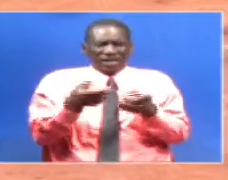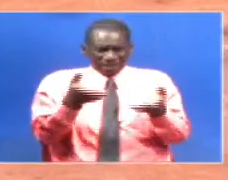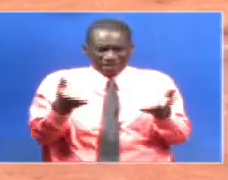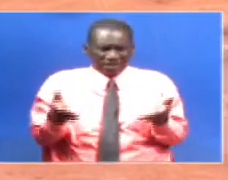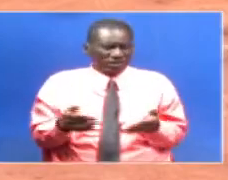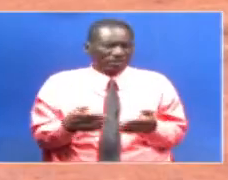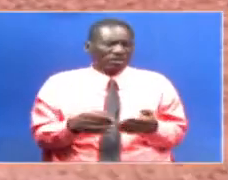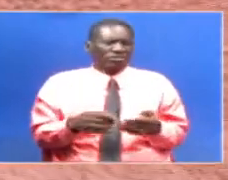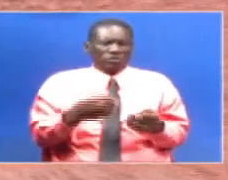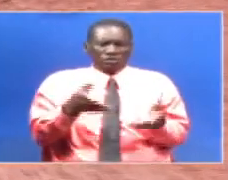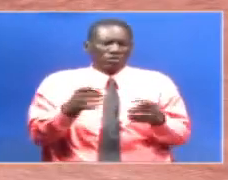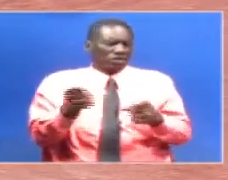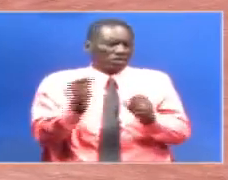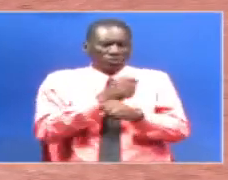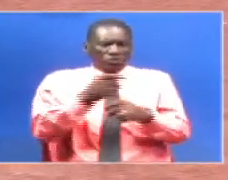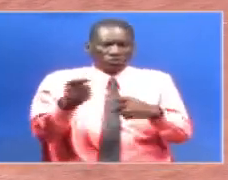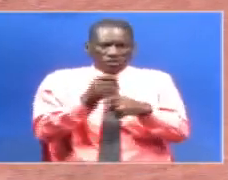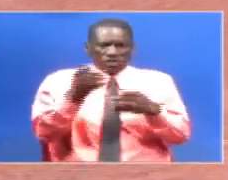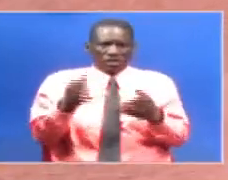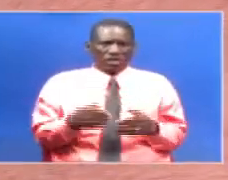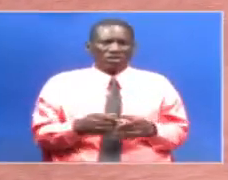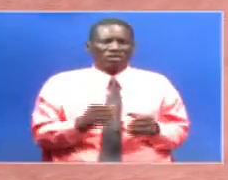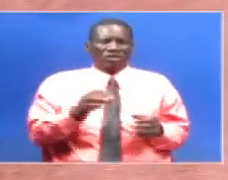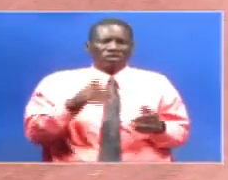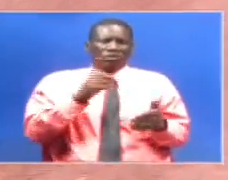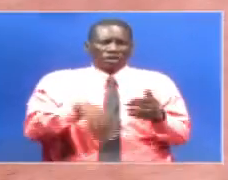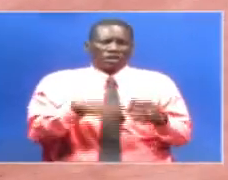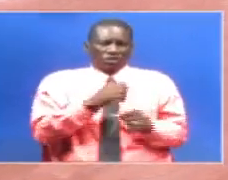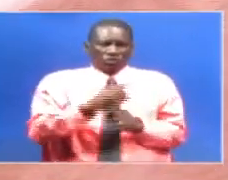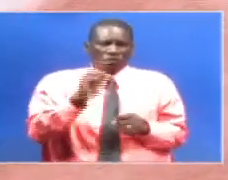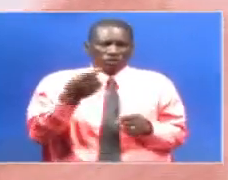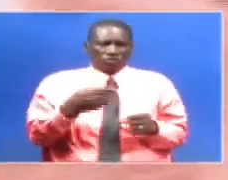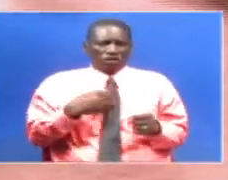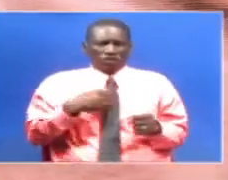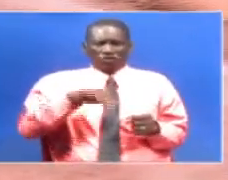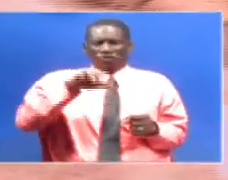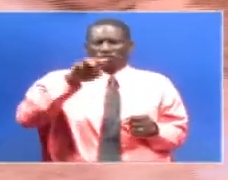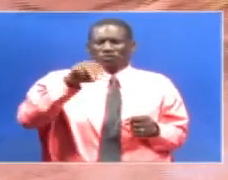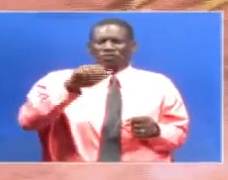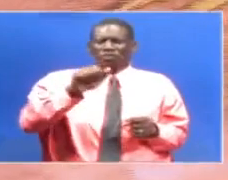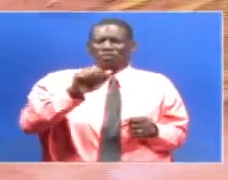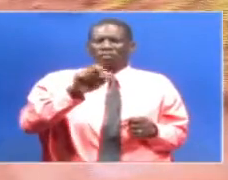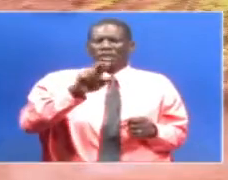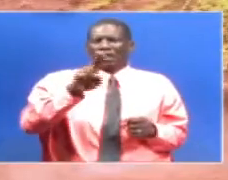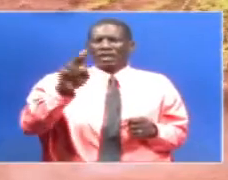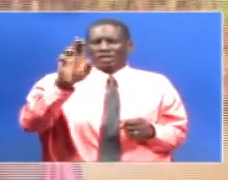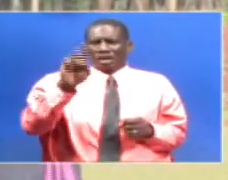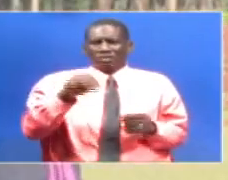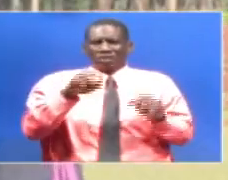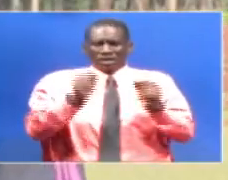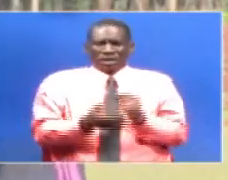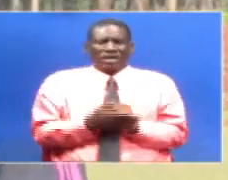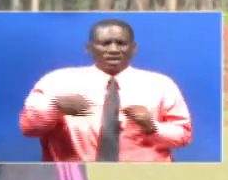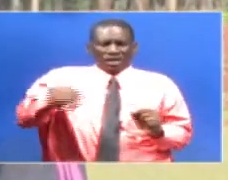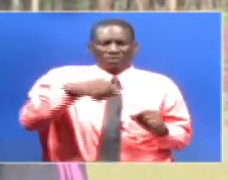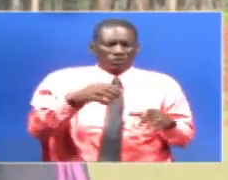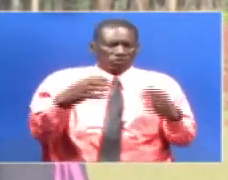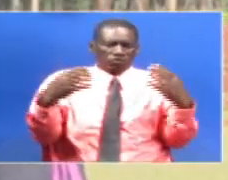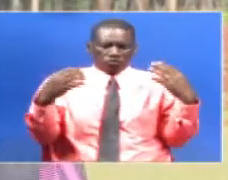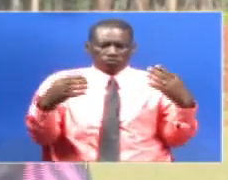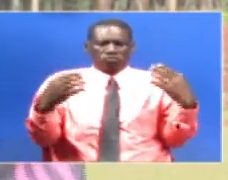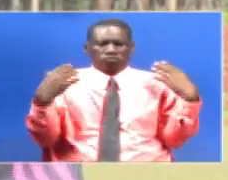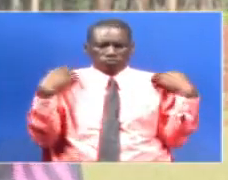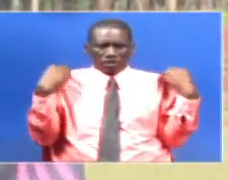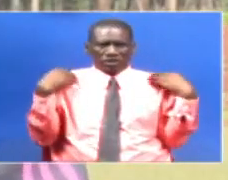hata kutrainia saa hii. Tunyo anaweza tufanyia kwanza ni kutuwekea maram na wafinye, hiyo itatusaidia kufanyia mazoezi meantime